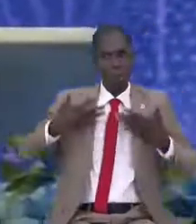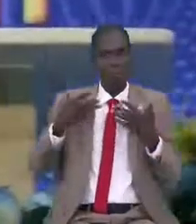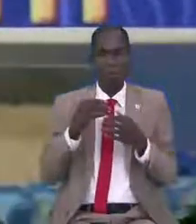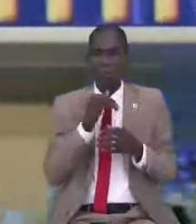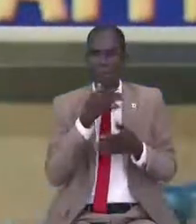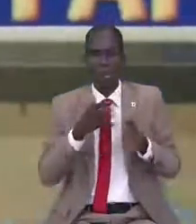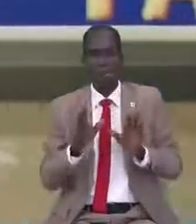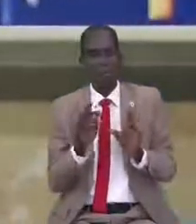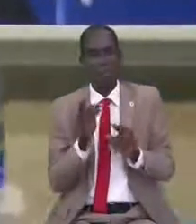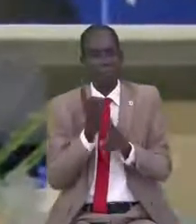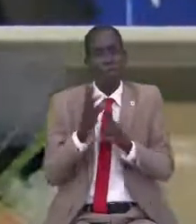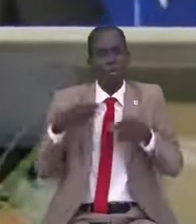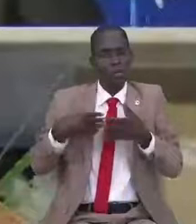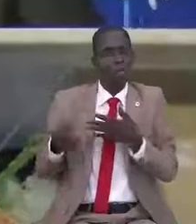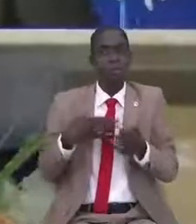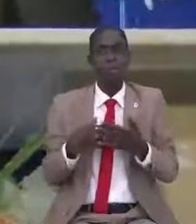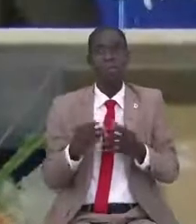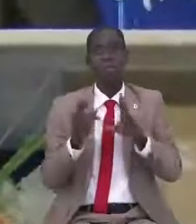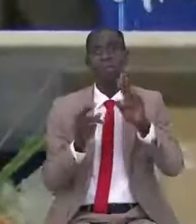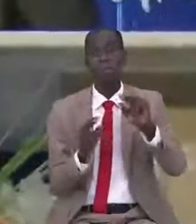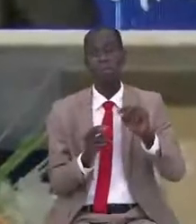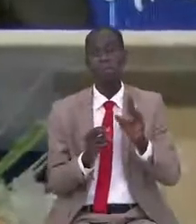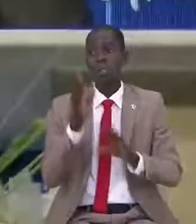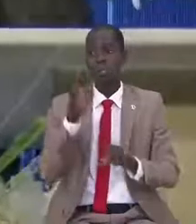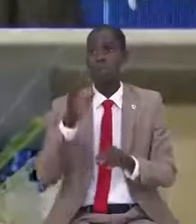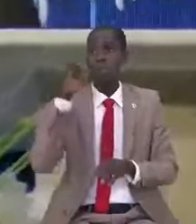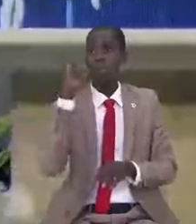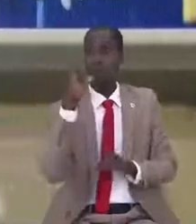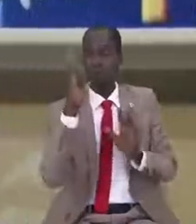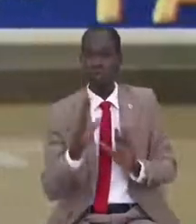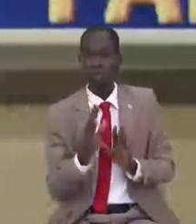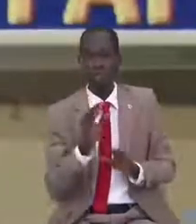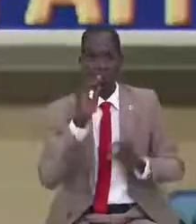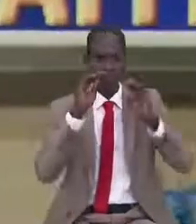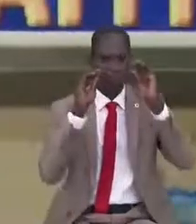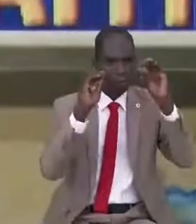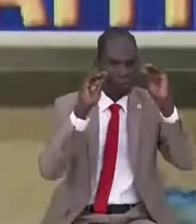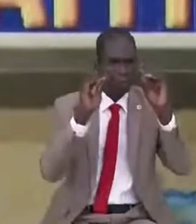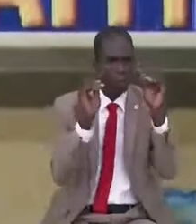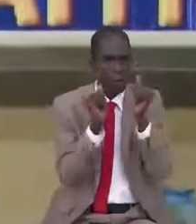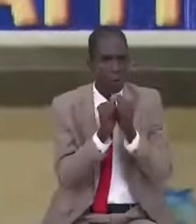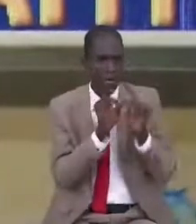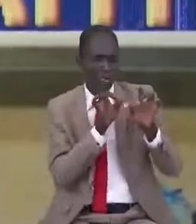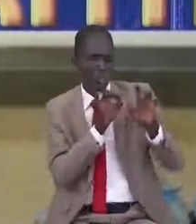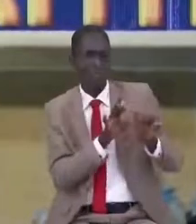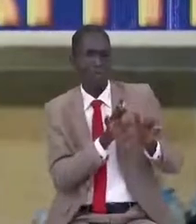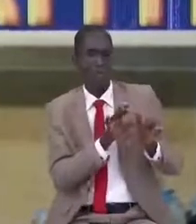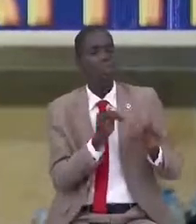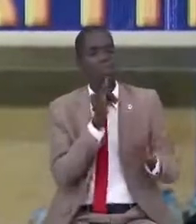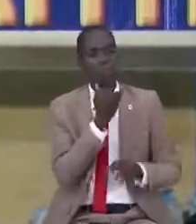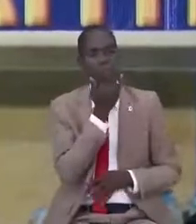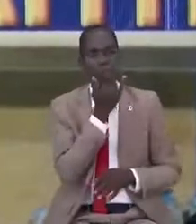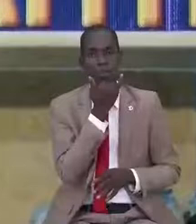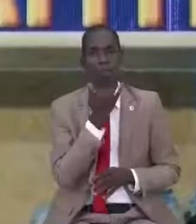ce prédicateur. On ne doit pas permettre de voir notre vie. S'il nous enseigne, il dit que l'homme